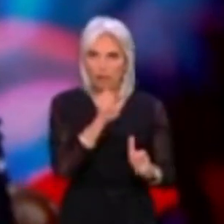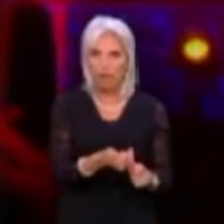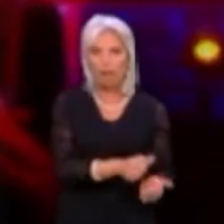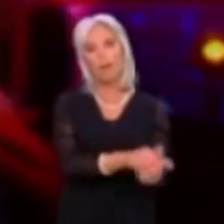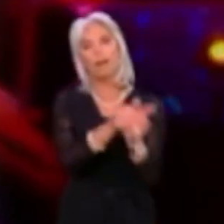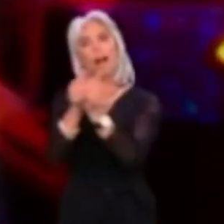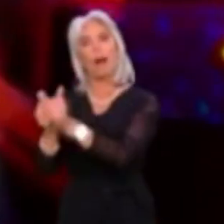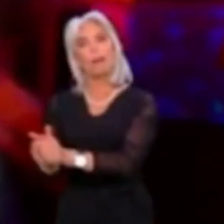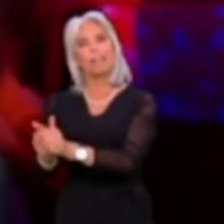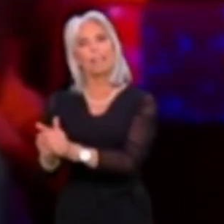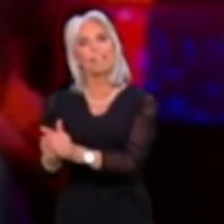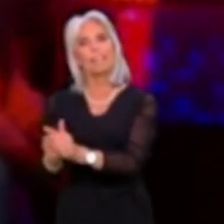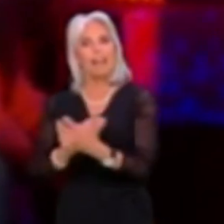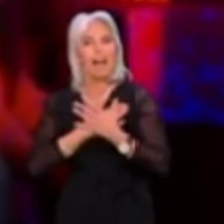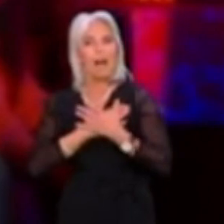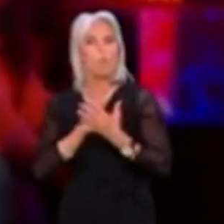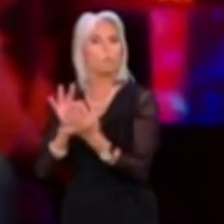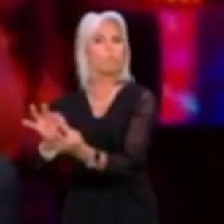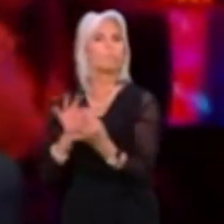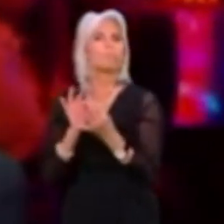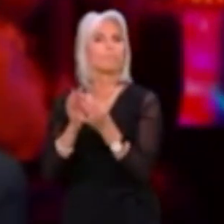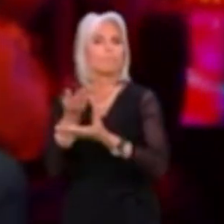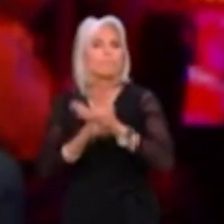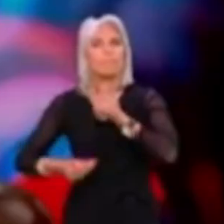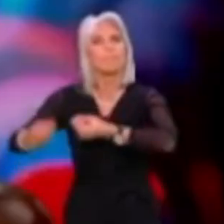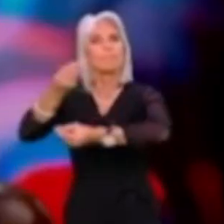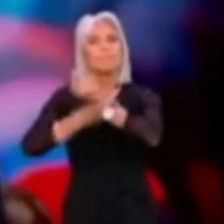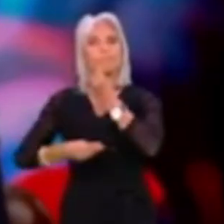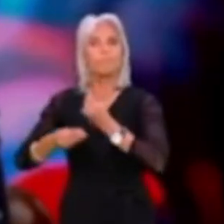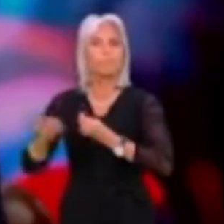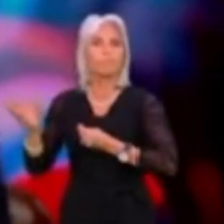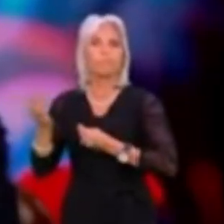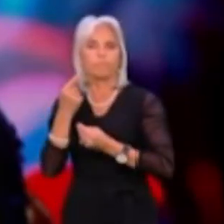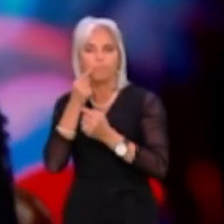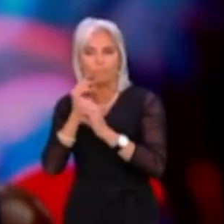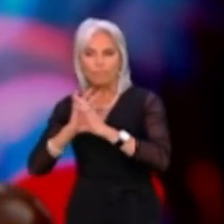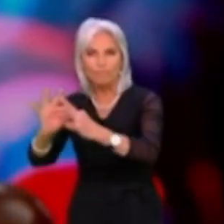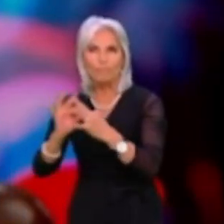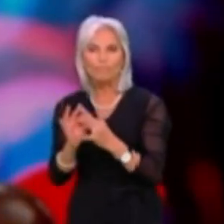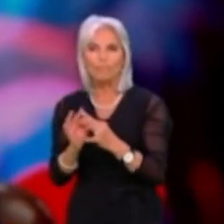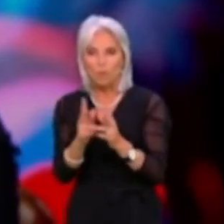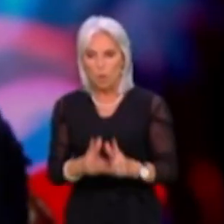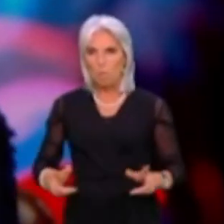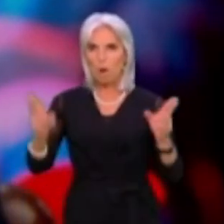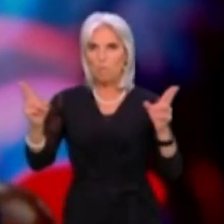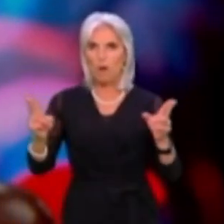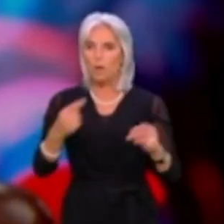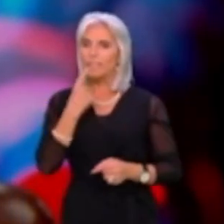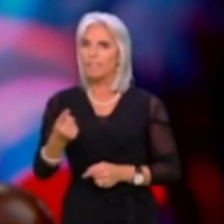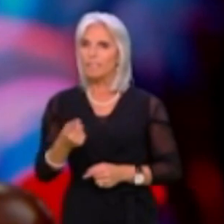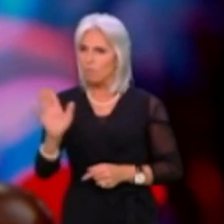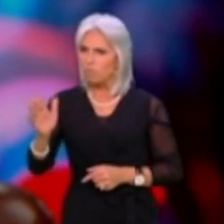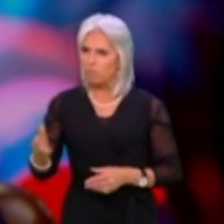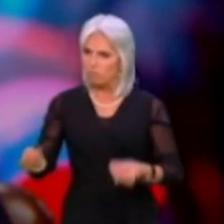dans le livre aussi, je pense que l'amour passait aussi autrement, au-delà de l'audition. Évidemment. Et voilà, les petits moments aussi où je lui disais «